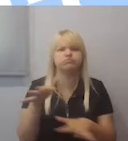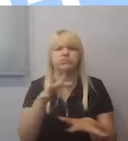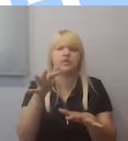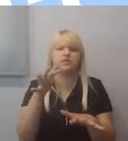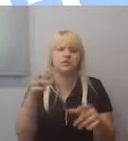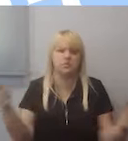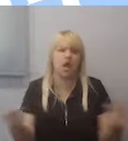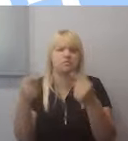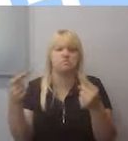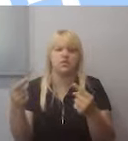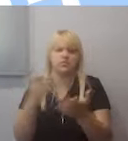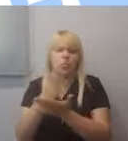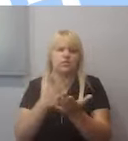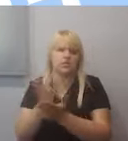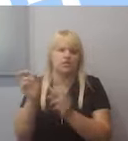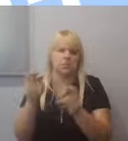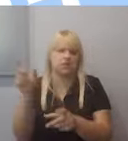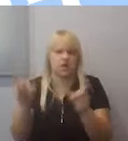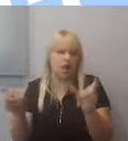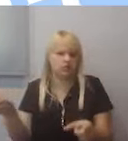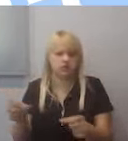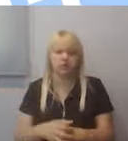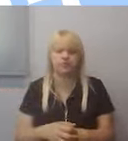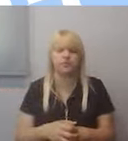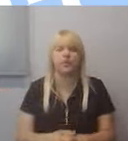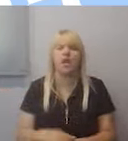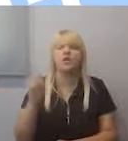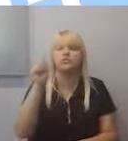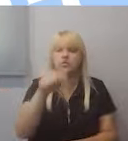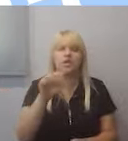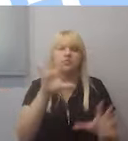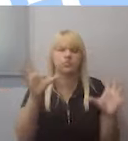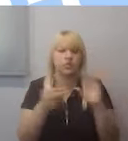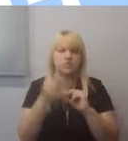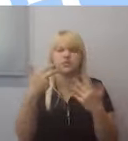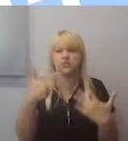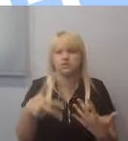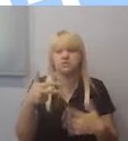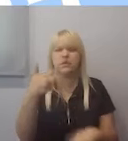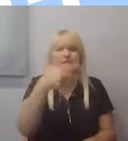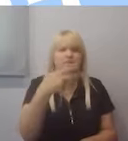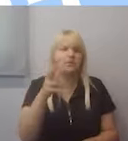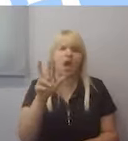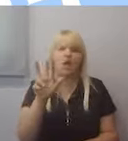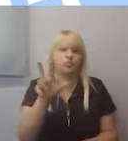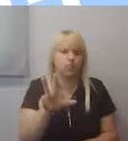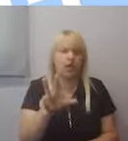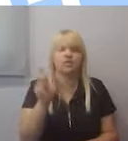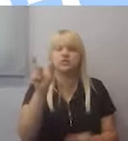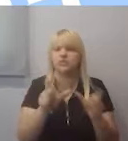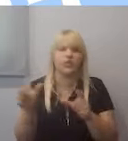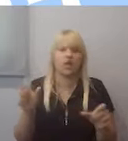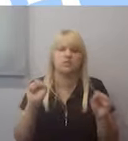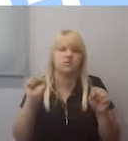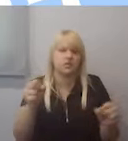nozaru speciālistiem šeit sināk kopumā ir 38 civilās aizsardzības pašvaldību komisijas